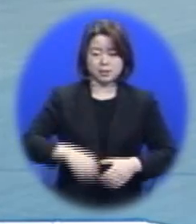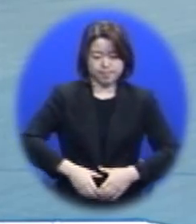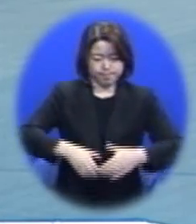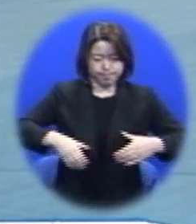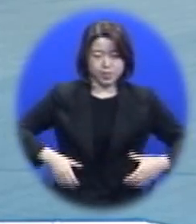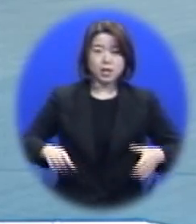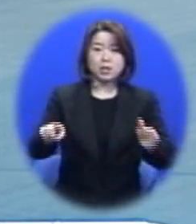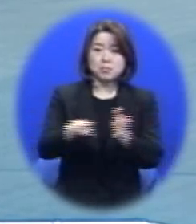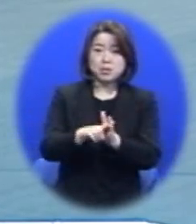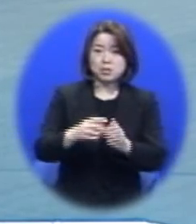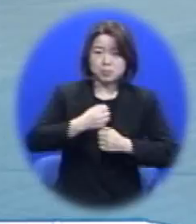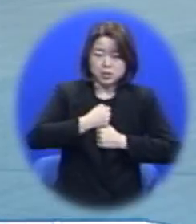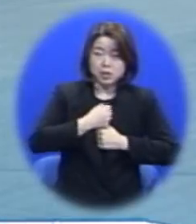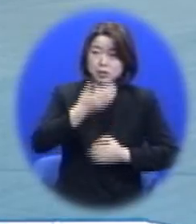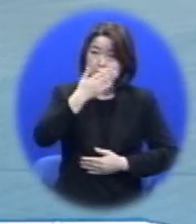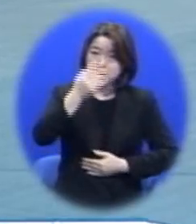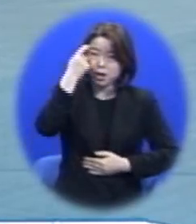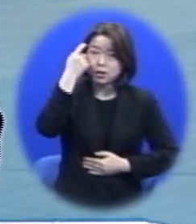믿음을 지킬 수 있을까요?